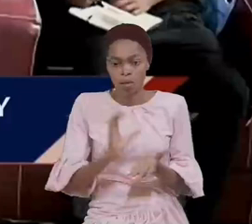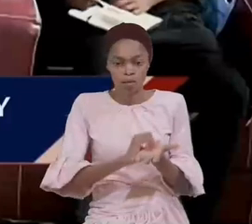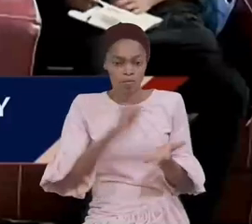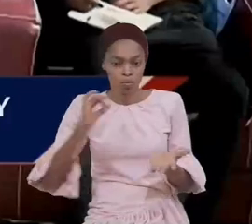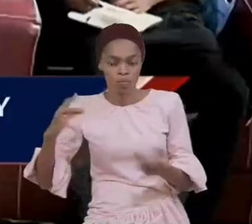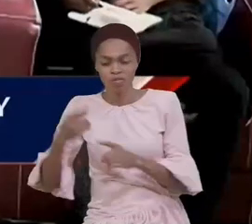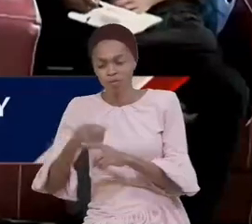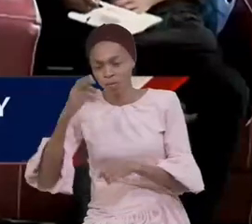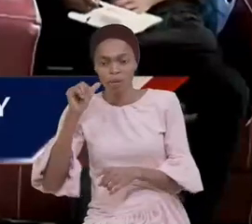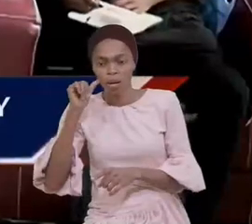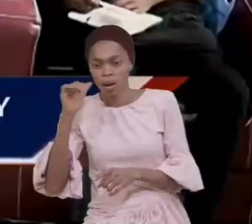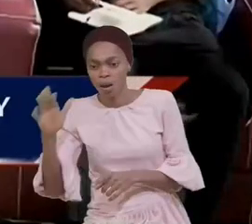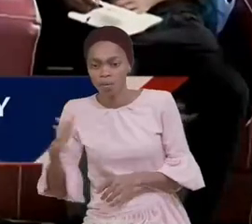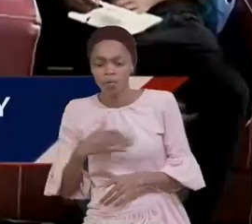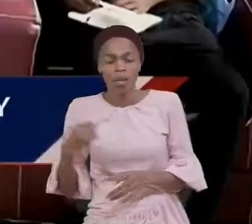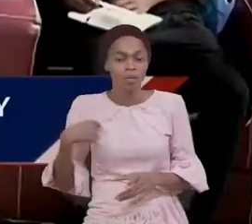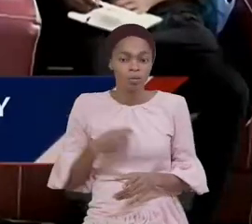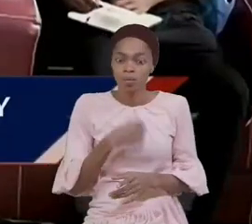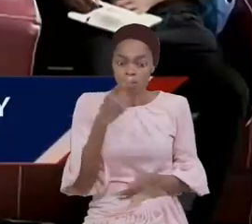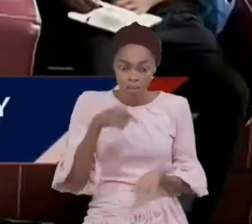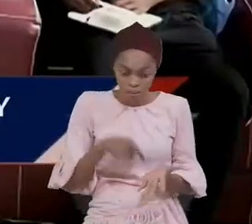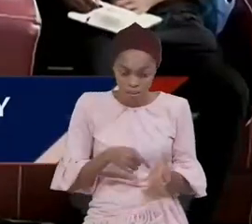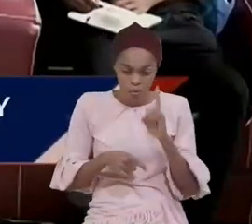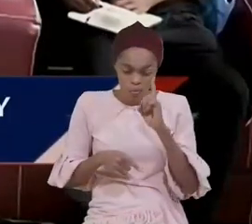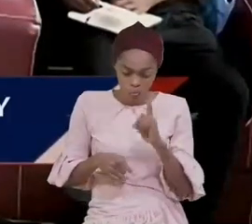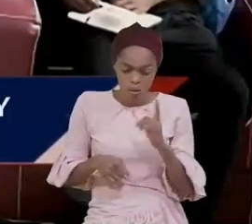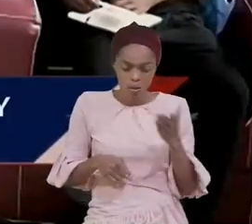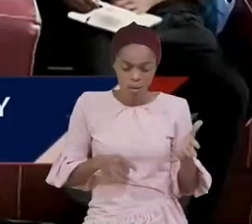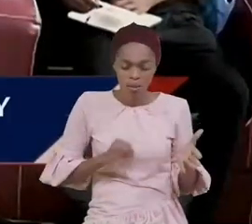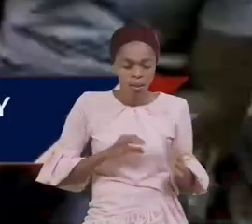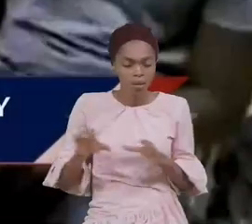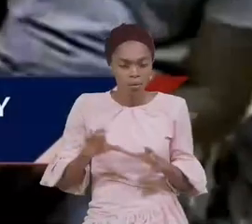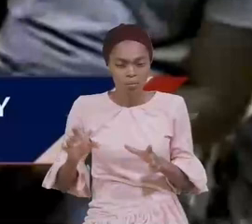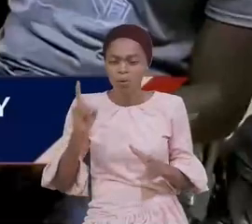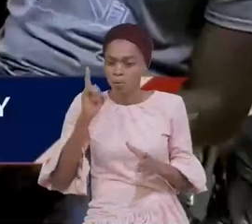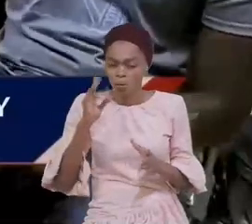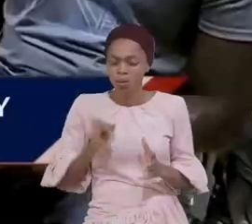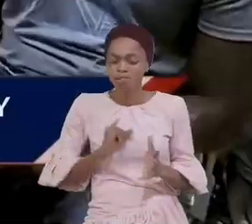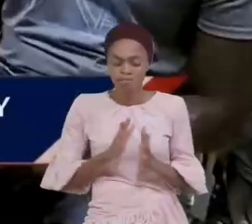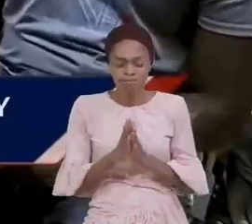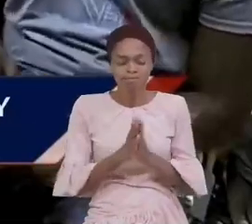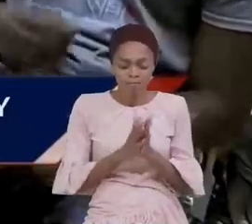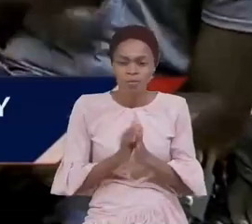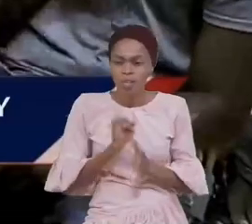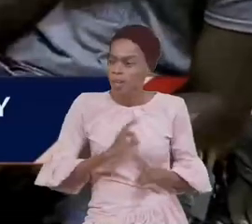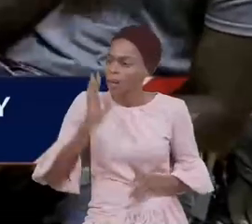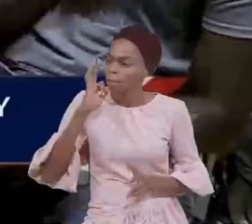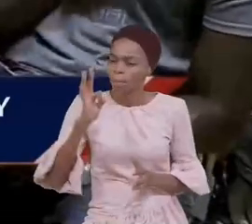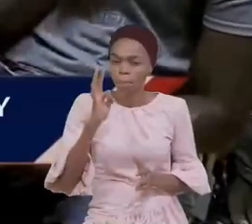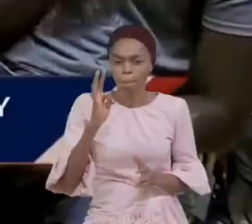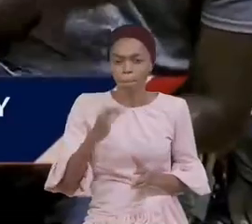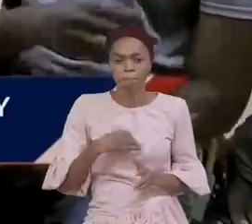ôtée. Et là, cette seule chose que je fais, nous poursuivons, nous prêchons, nous